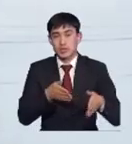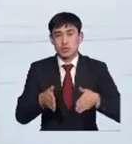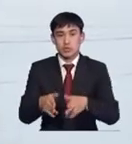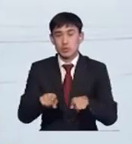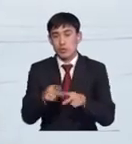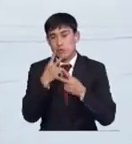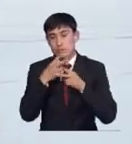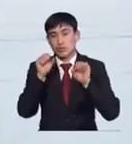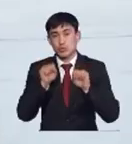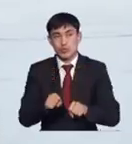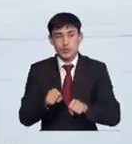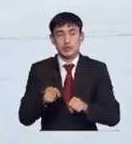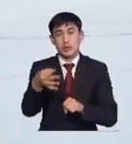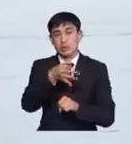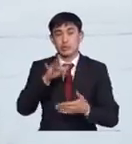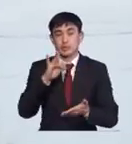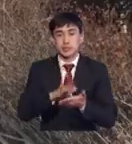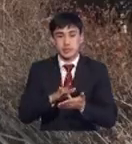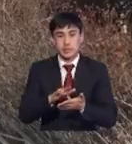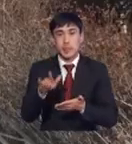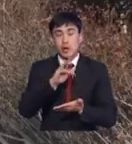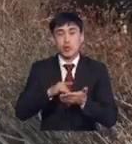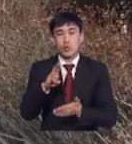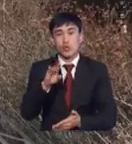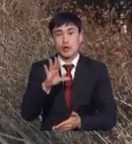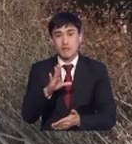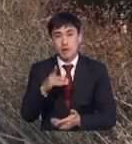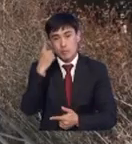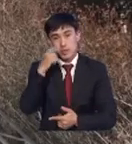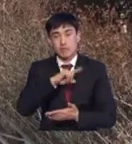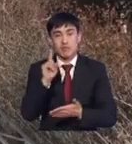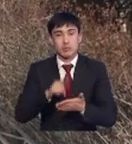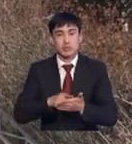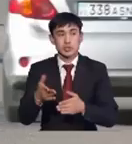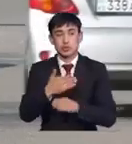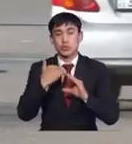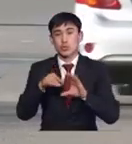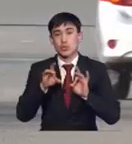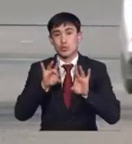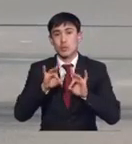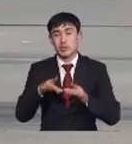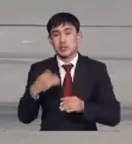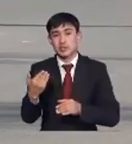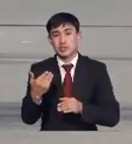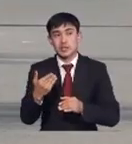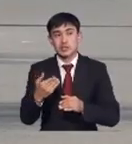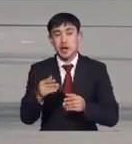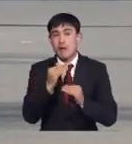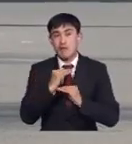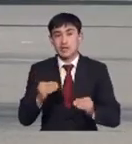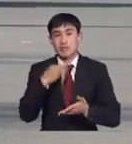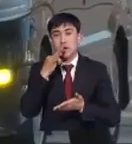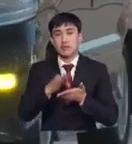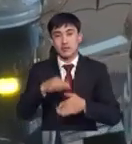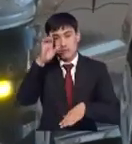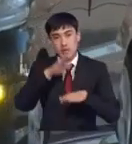Такое зрелище можно увидеть и в областном центре, городе Кунаев. По данному вопросу наша съемочная группа обратилась за официальным